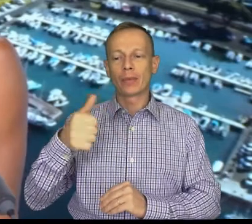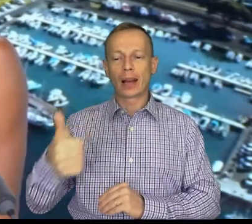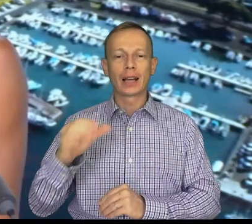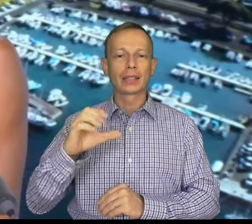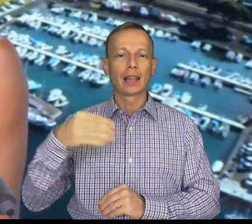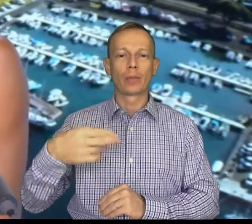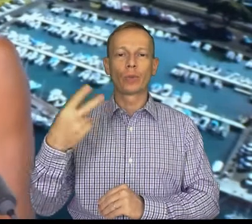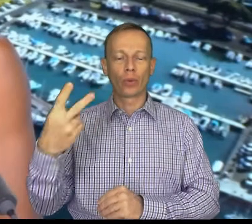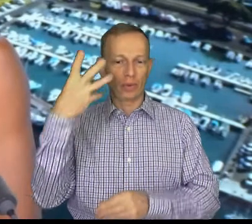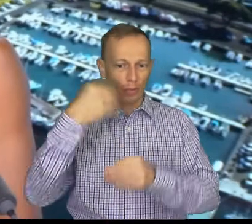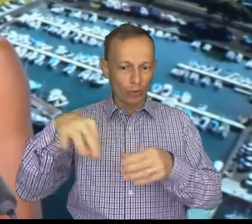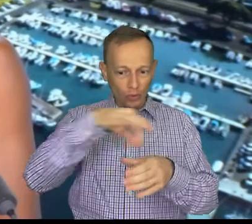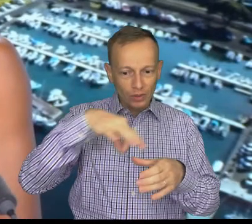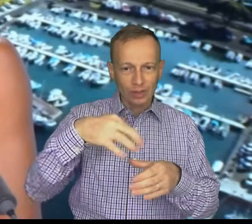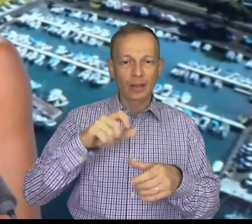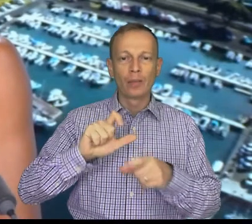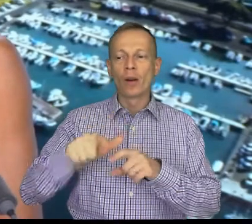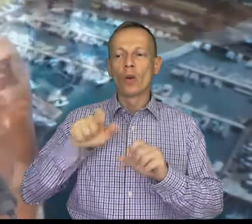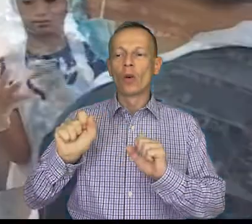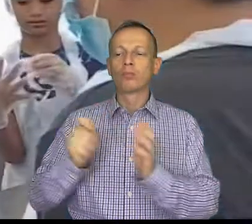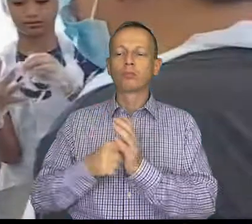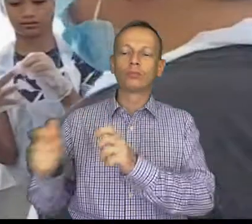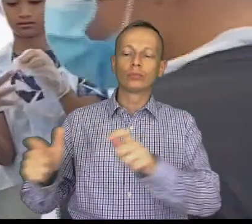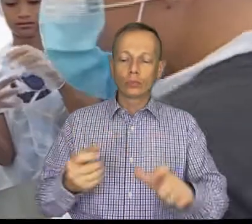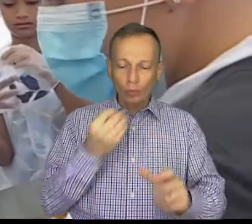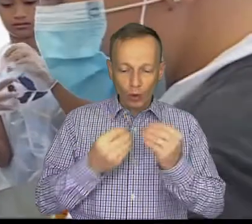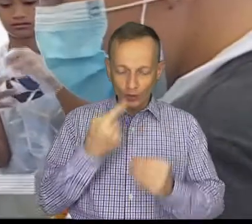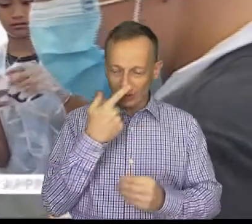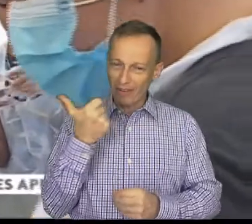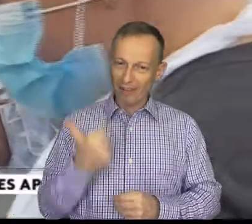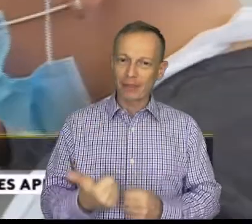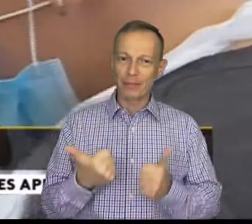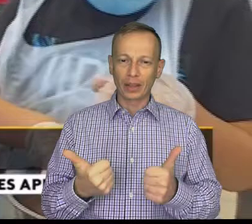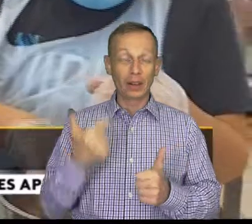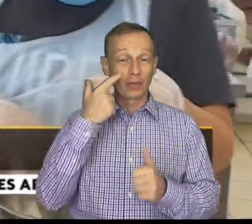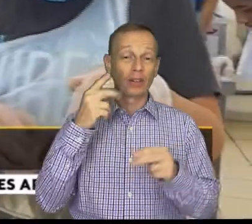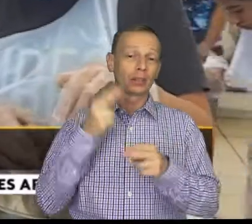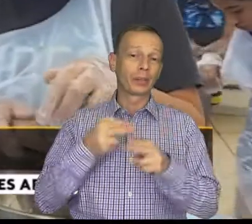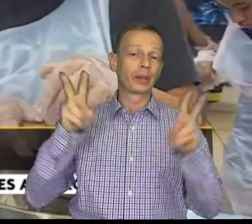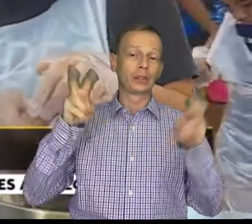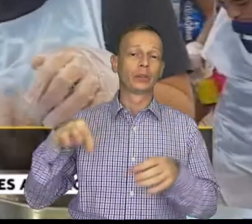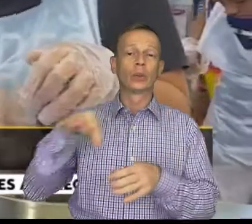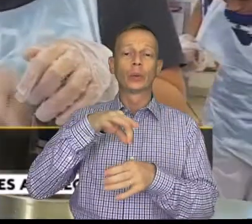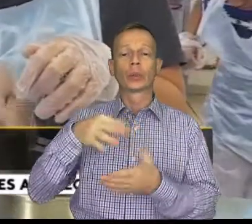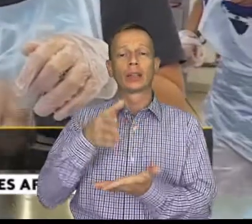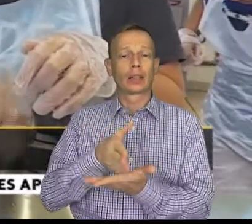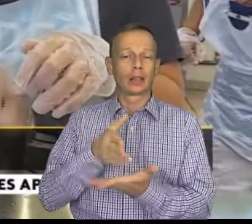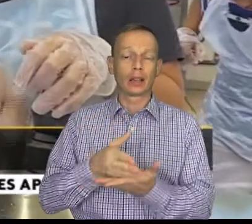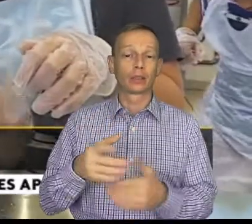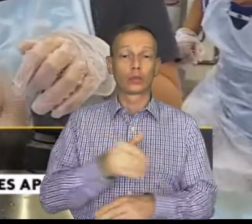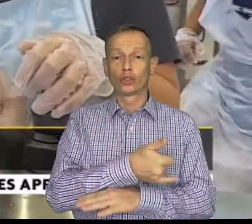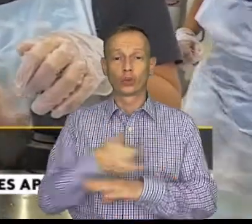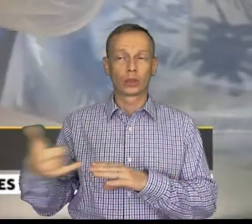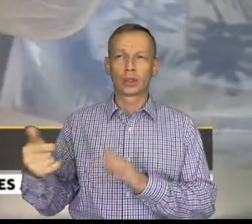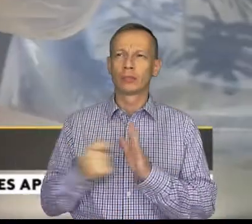qu'ils apprécient bien plus le contenu de leur assiette. Tel est l'objectif de Cooking Class, organisé tous les